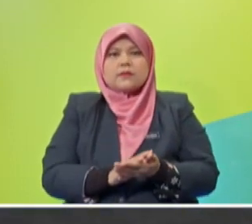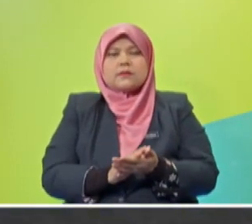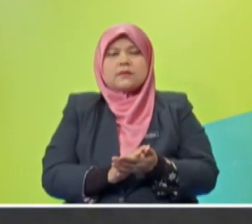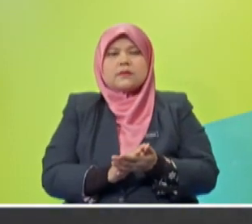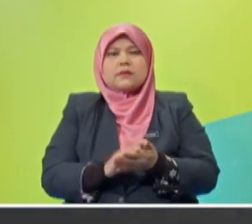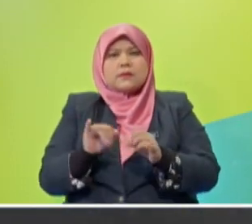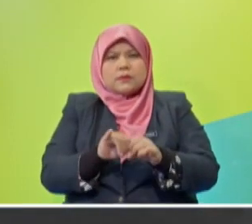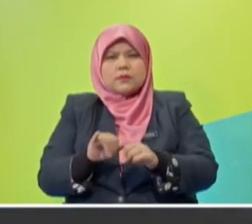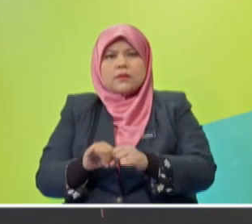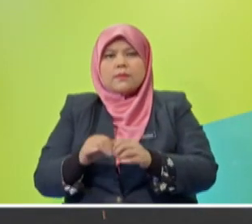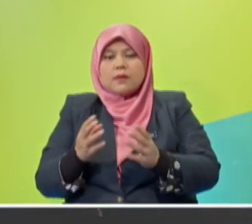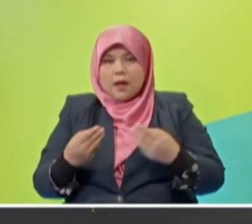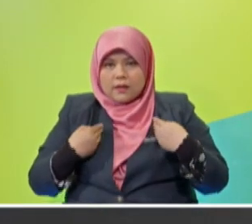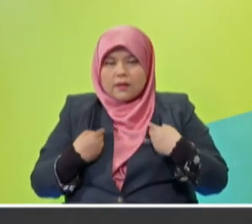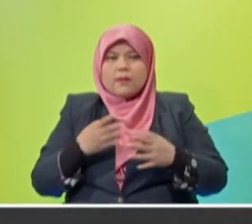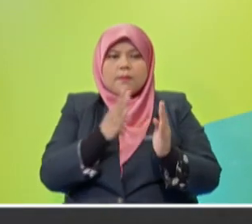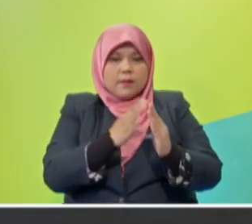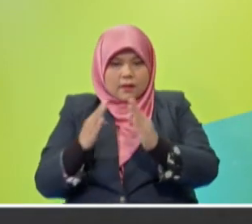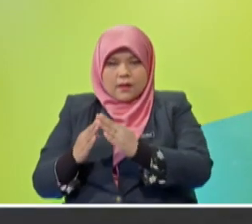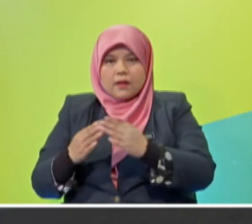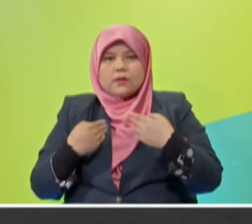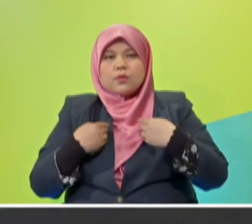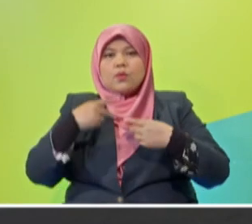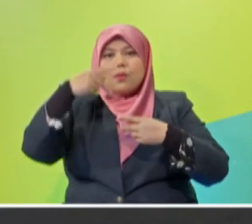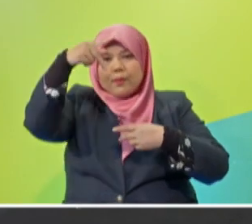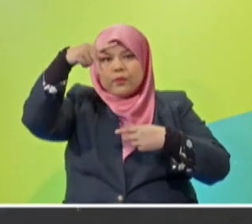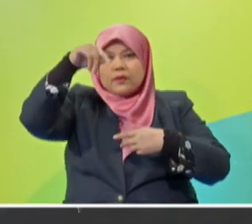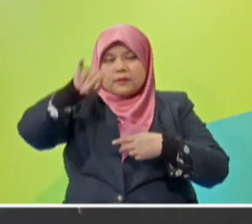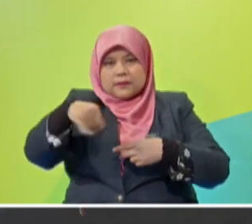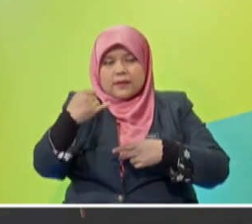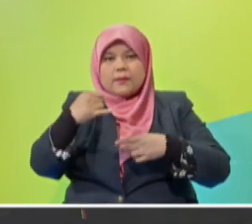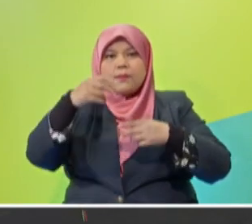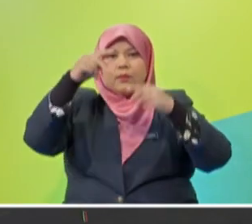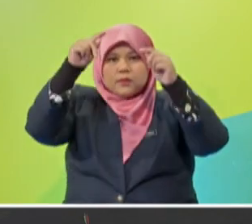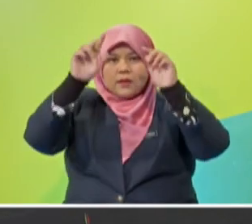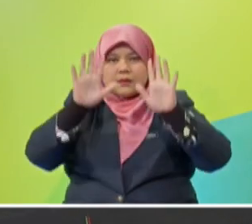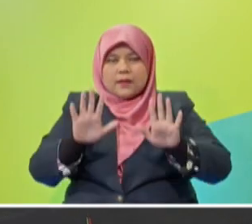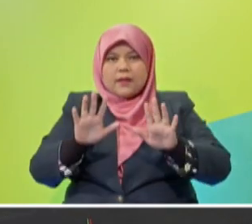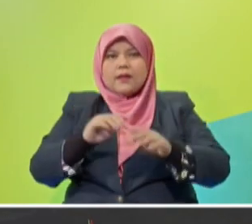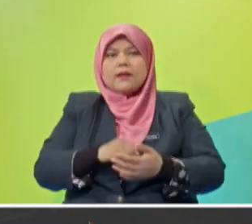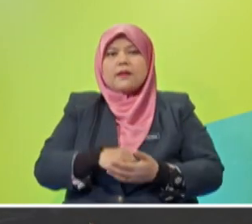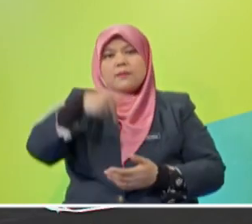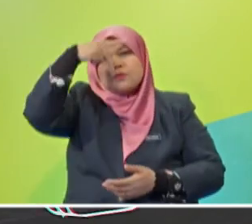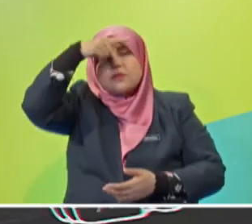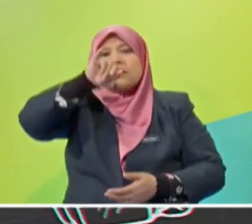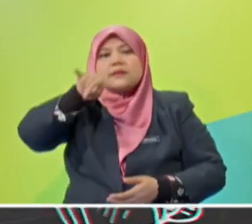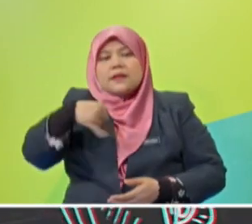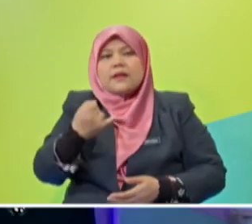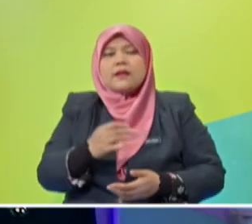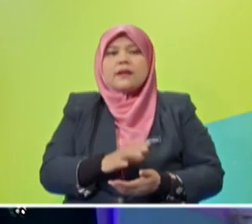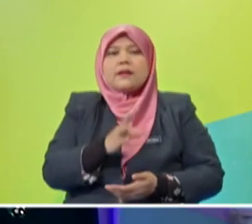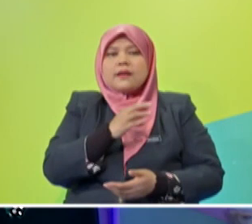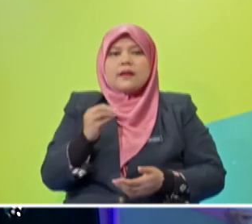wujudnya pertumbuhan bandar. Contohnya seperti di Putrajaya dan juga Cyberjaya. Kita tahulah bahawa Putrajaya dengan Cyberjaya ini